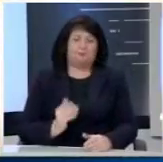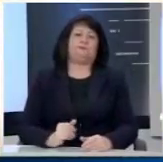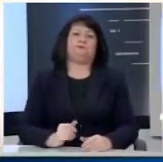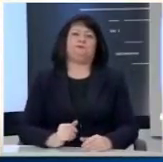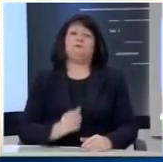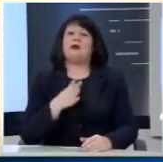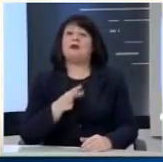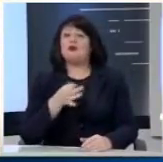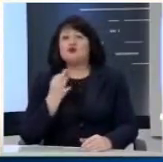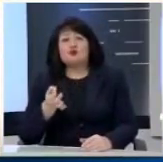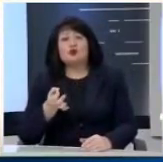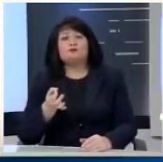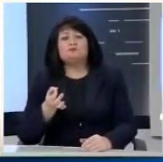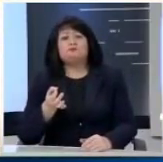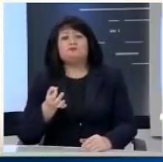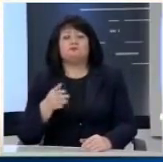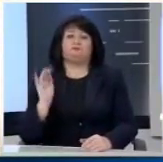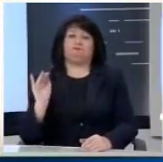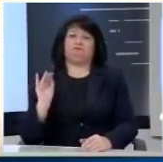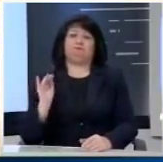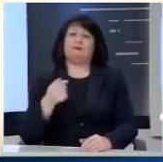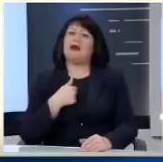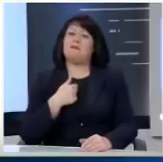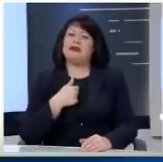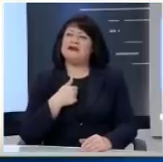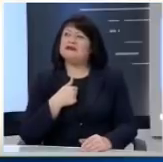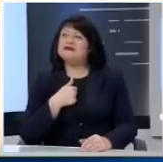Και θέλω να σας πω, κύριε Μητσοτάκη, ότι εμείς